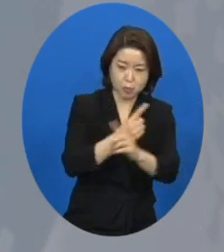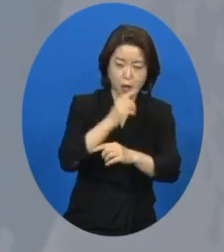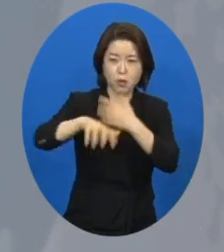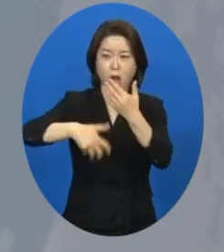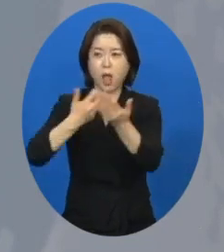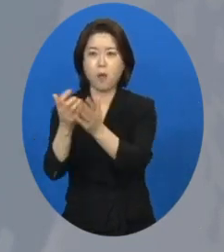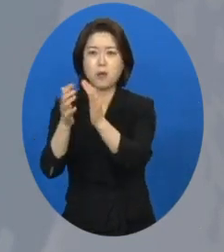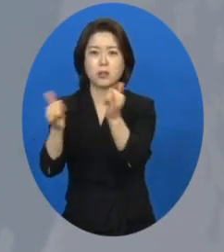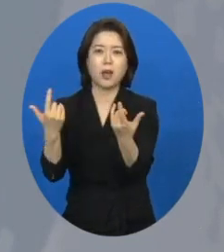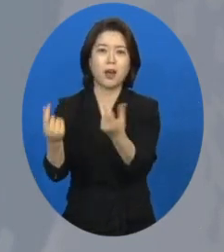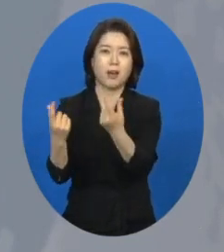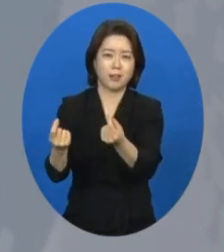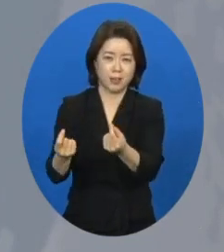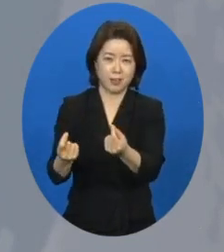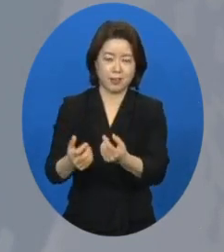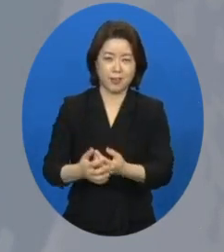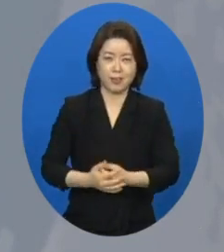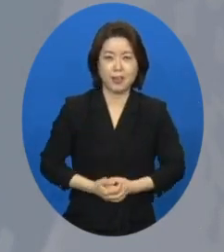혁명가이기도 했다.